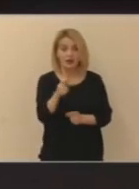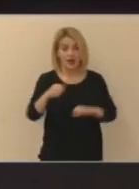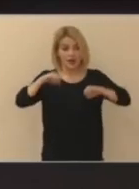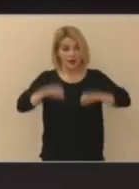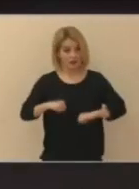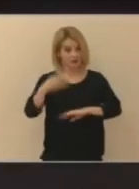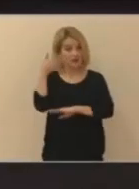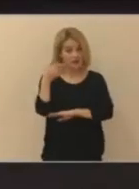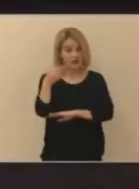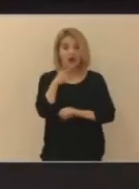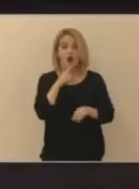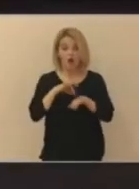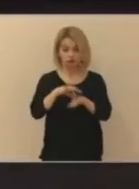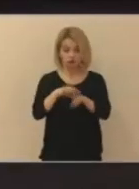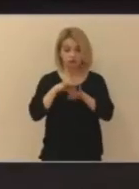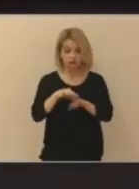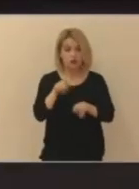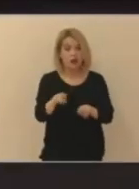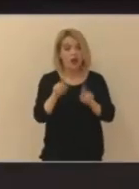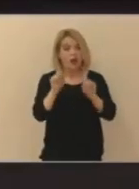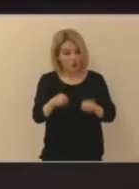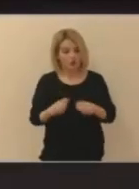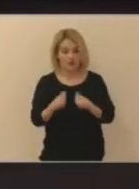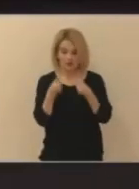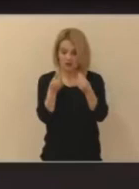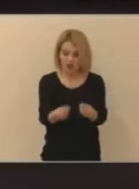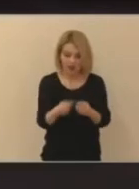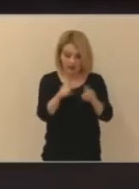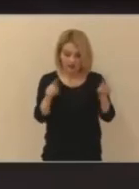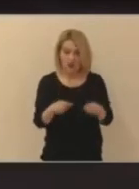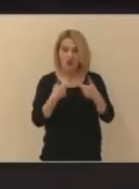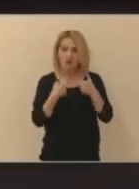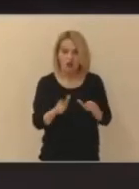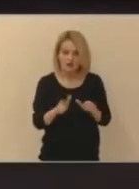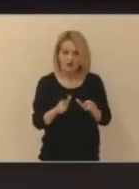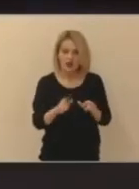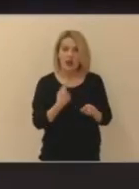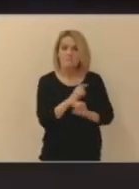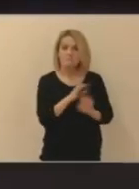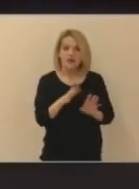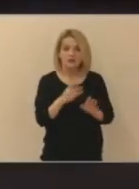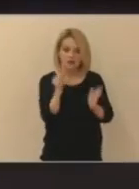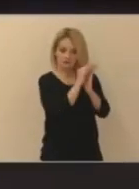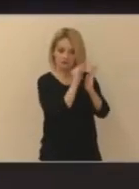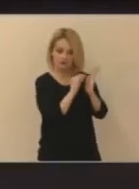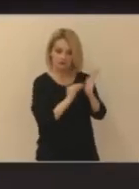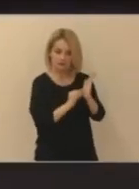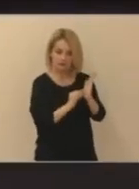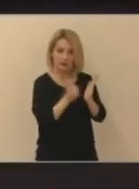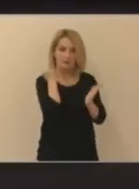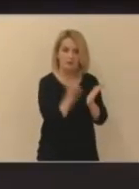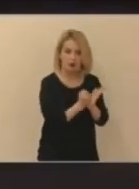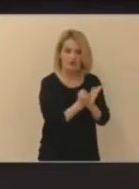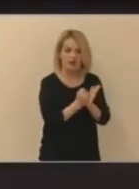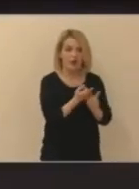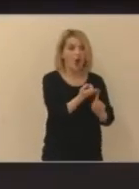собствениците на компаниите или управителите на компаниите можат да им издават дозволи без првично да бидат заверени или потврдени од